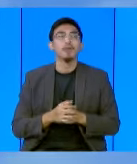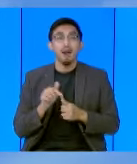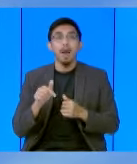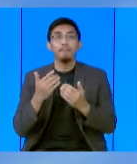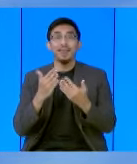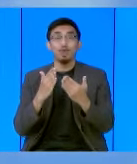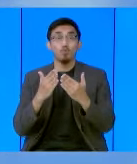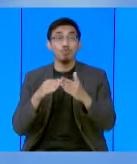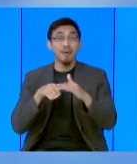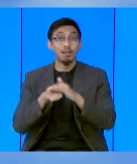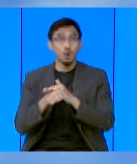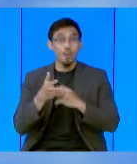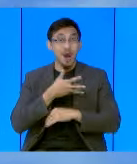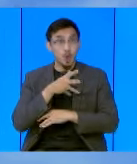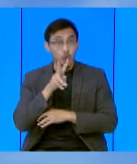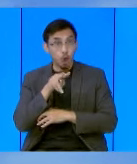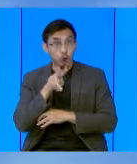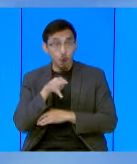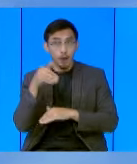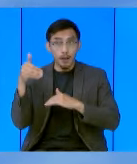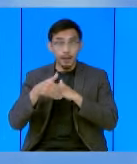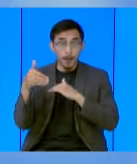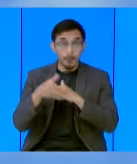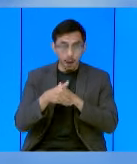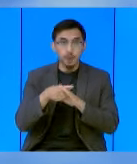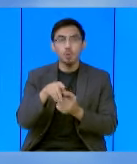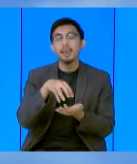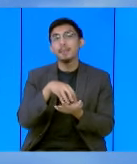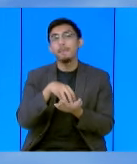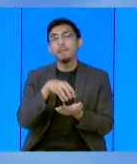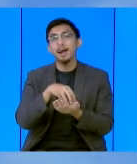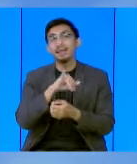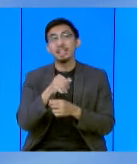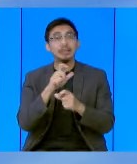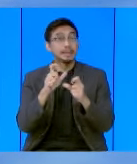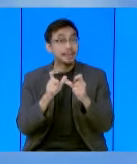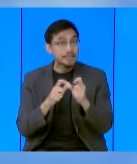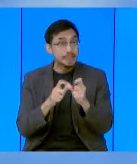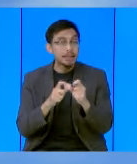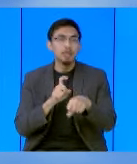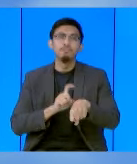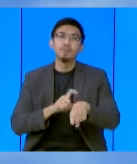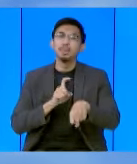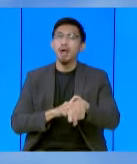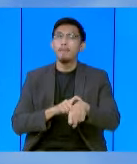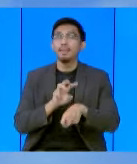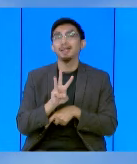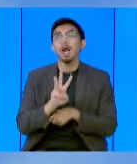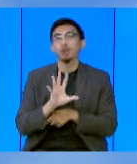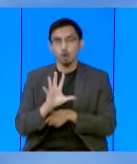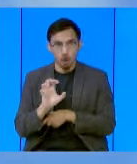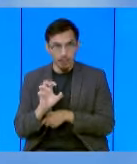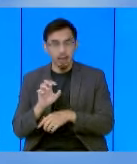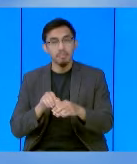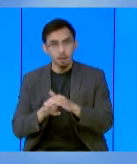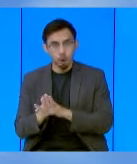yang akan menyaksikan langsung bisa mulai berdatangan ke Jakarta International Stadium itu pada jam 15.00 atau lebih tepatnya di jam